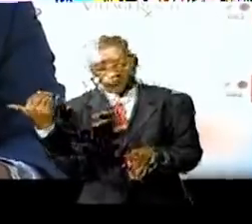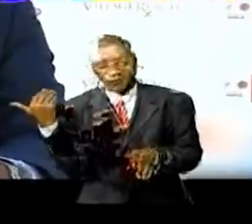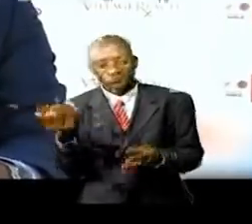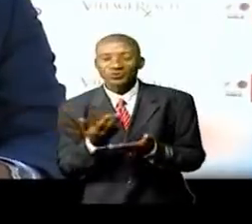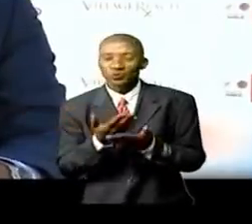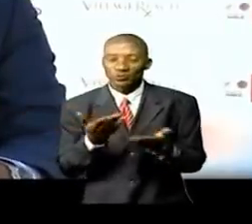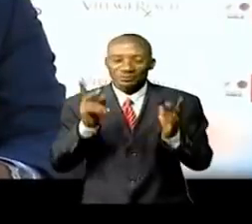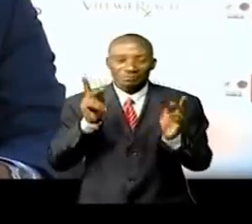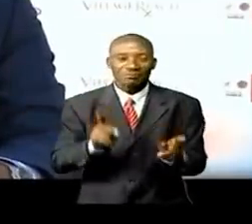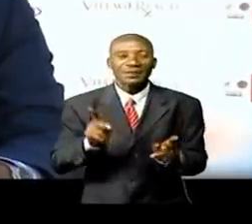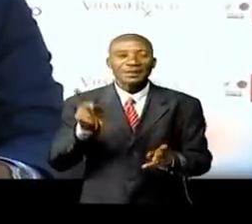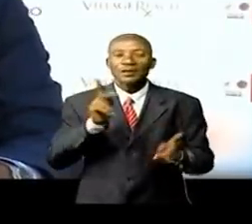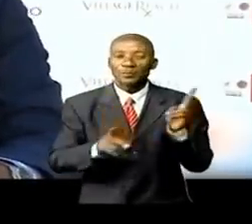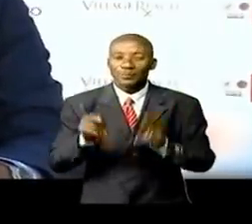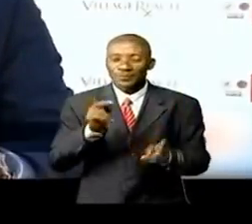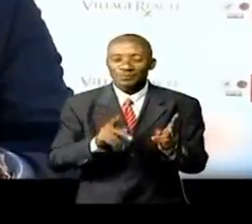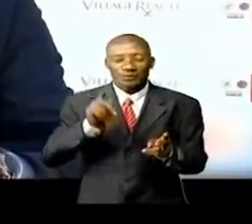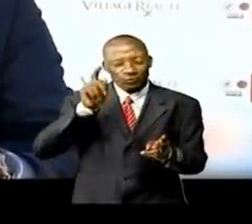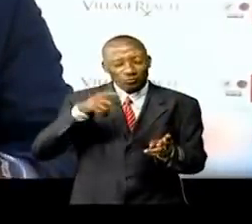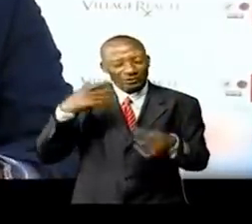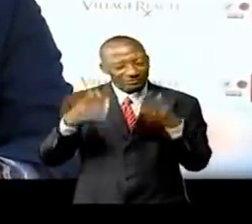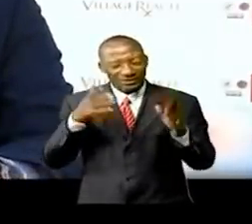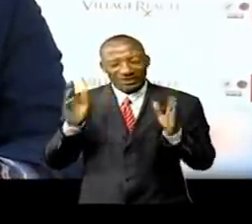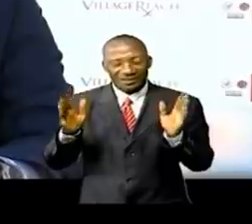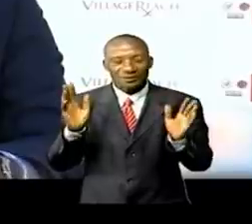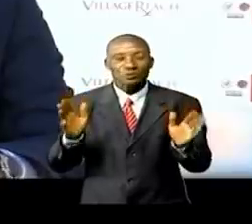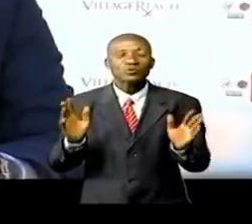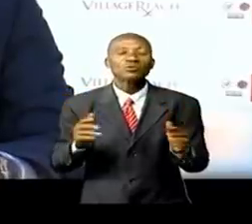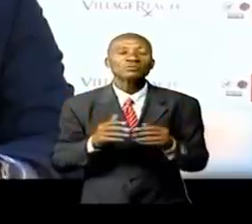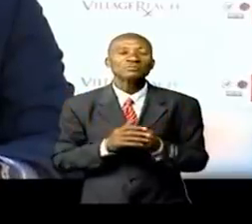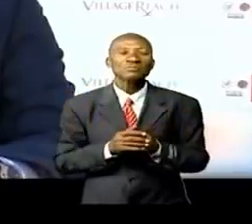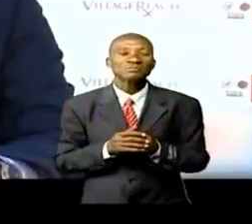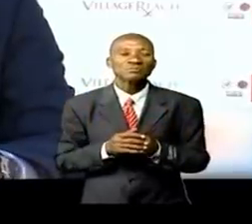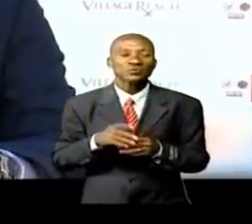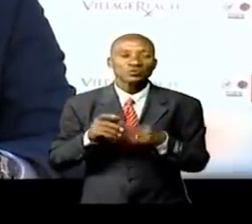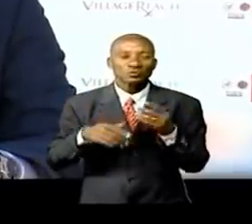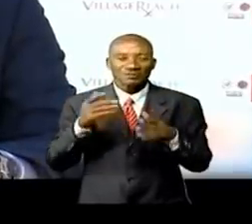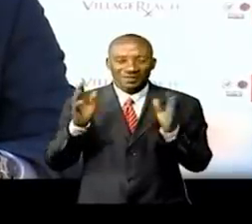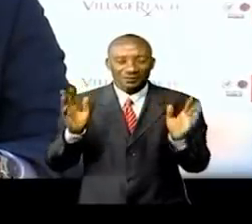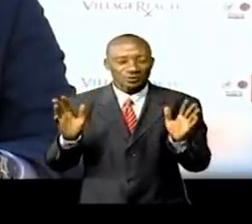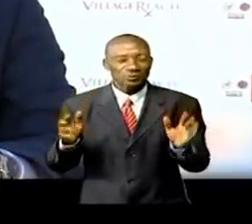pour la population. À d'autres mesures, par exemple